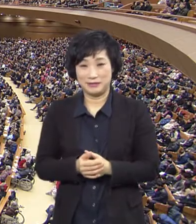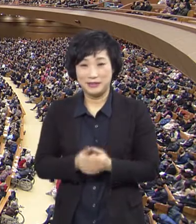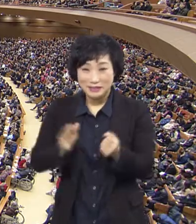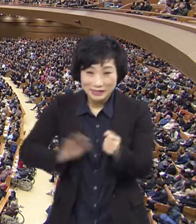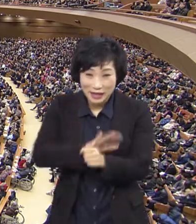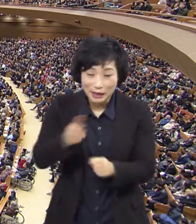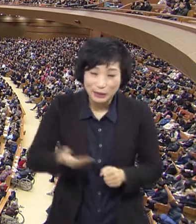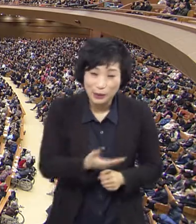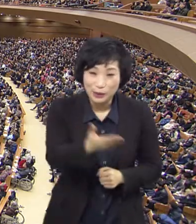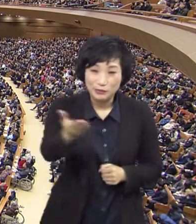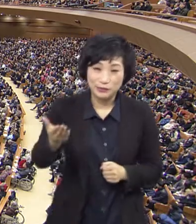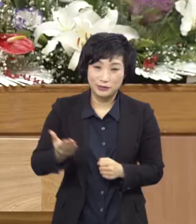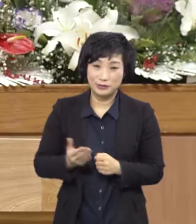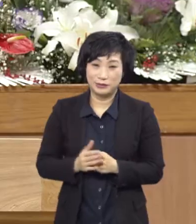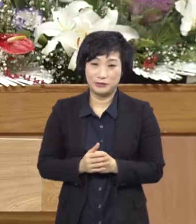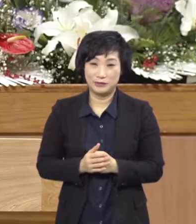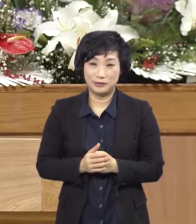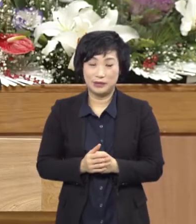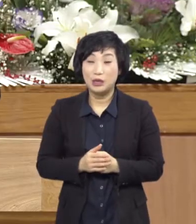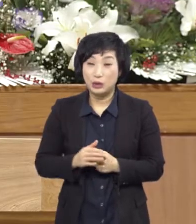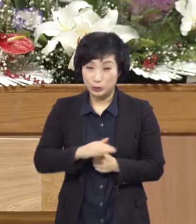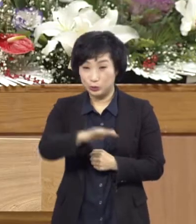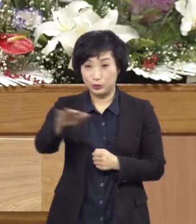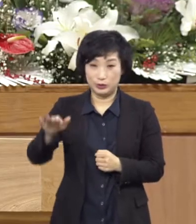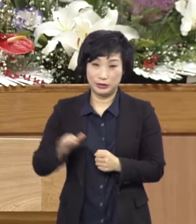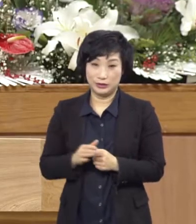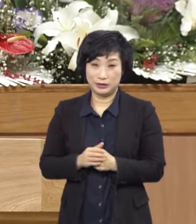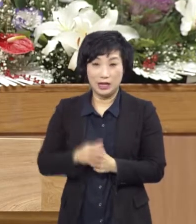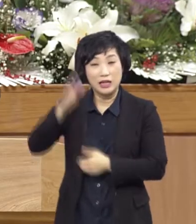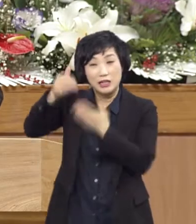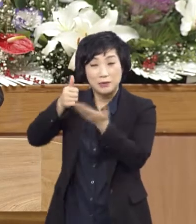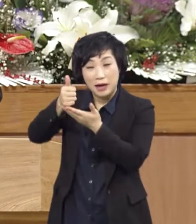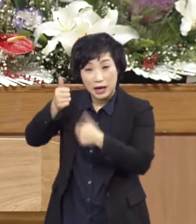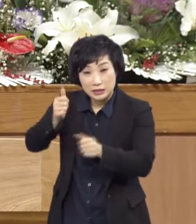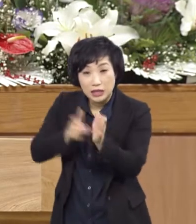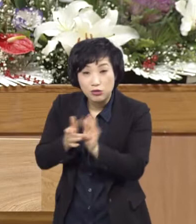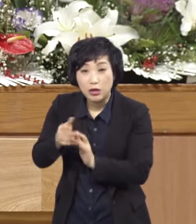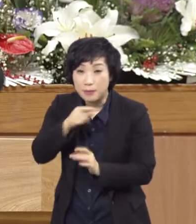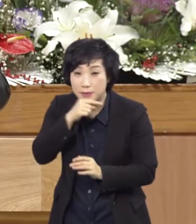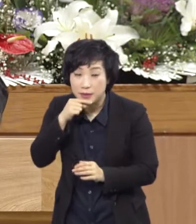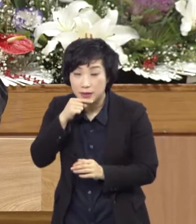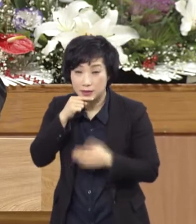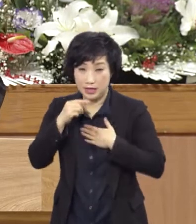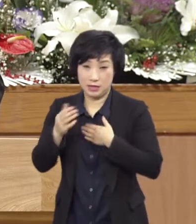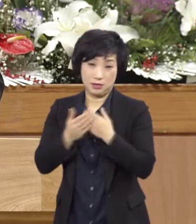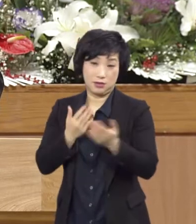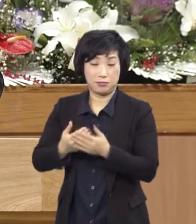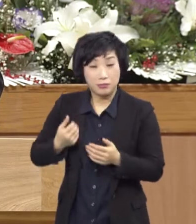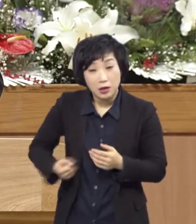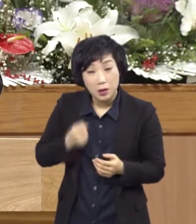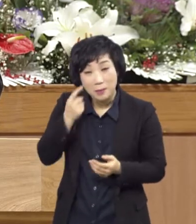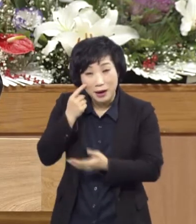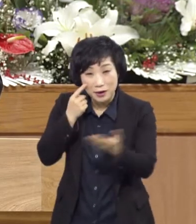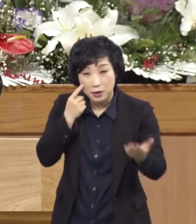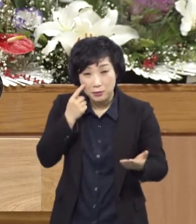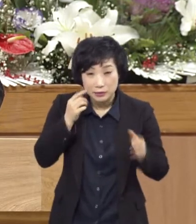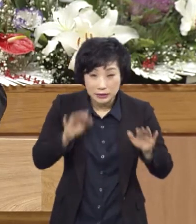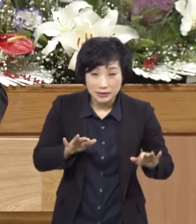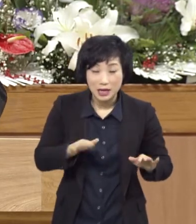사랑하는 여러분들이요, 응? 그러므로 우리는 하나님의 아들의 피를 만나는 사람은